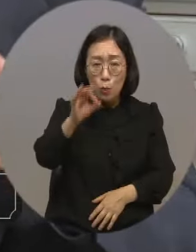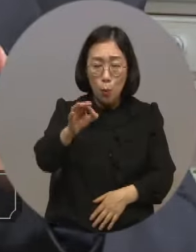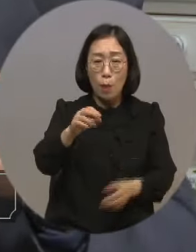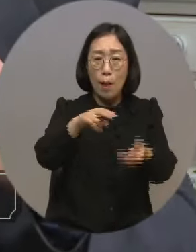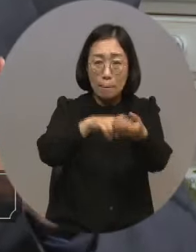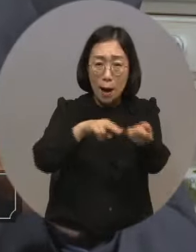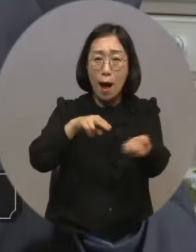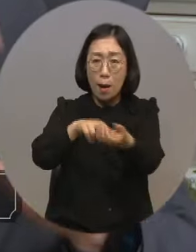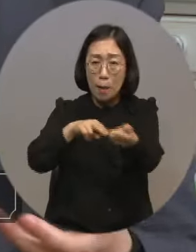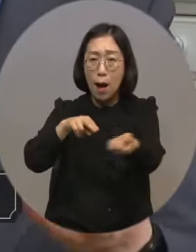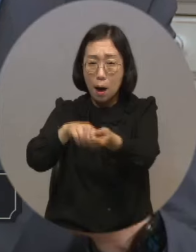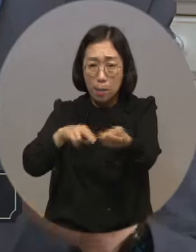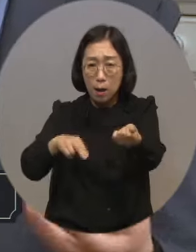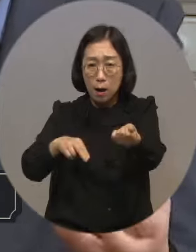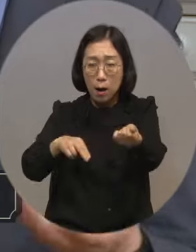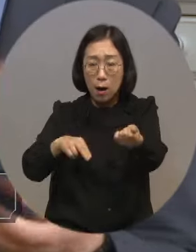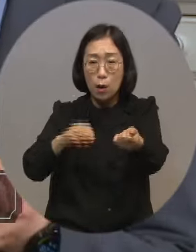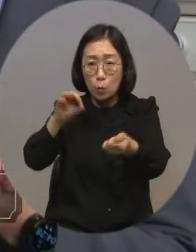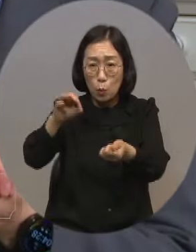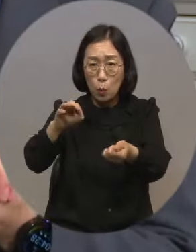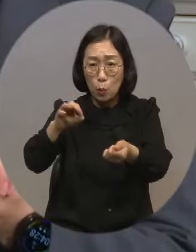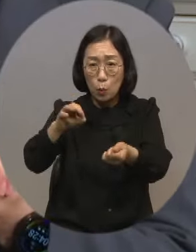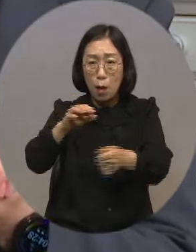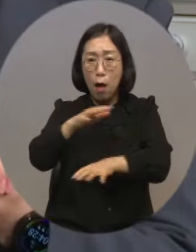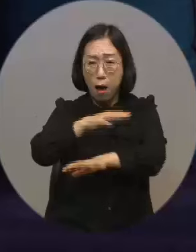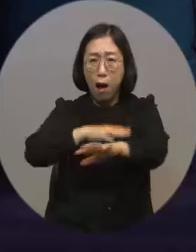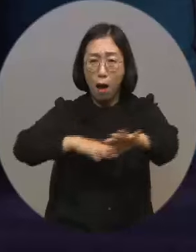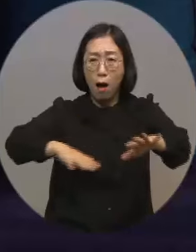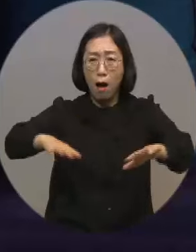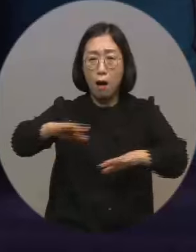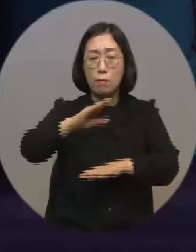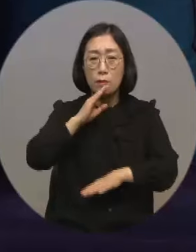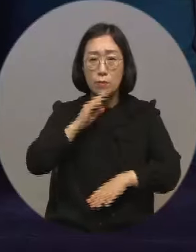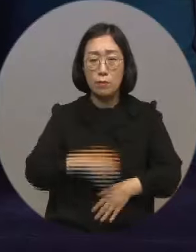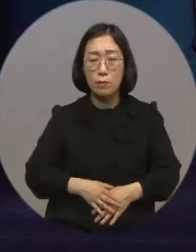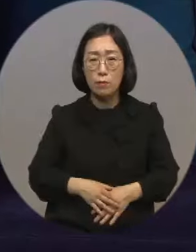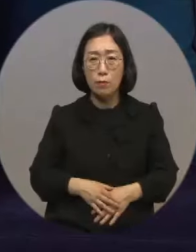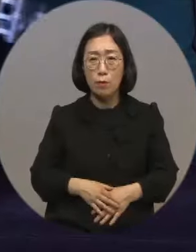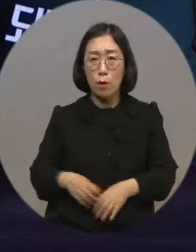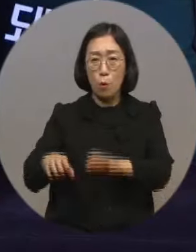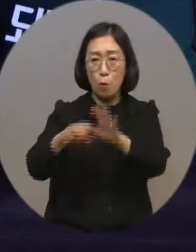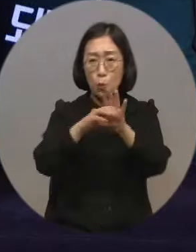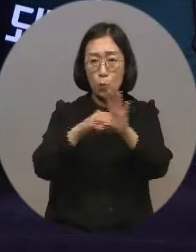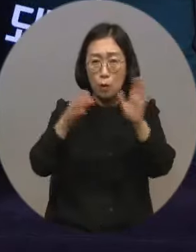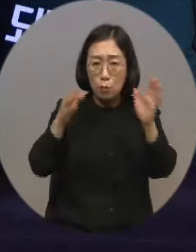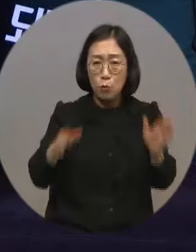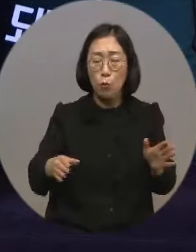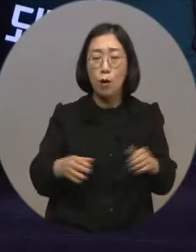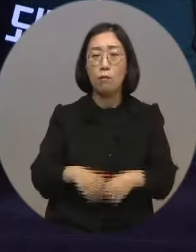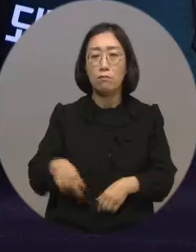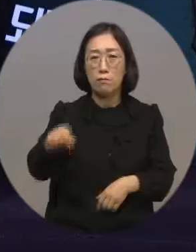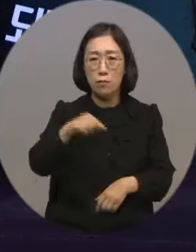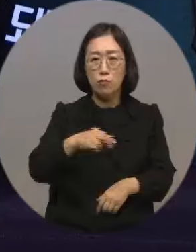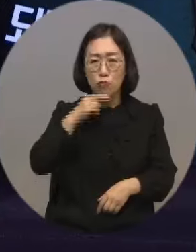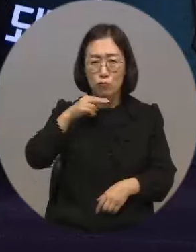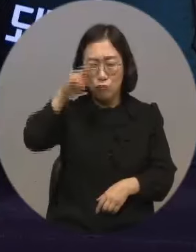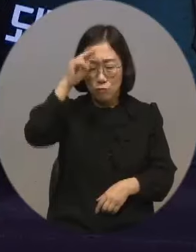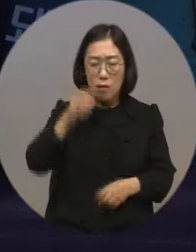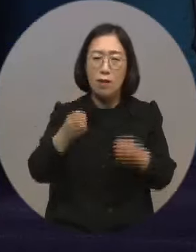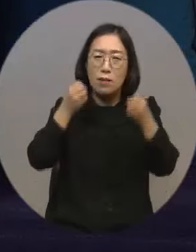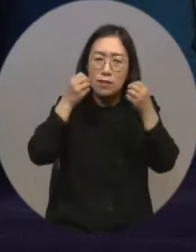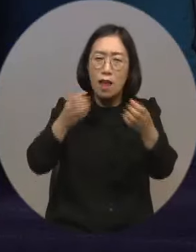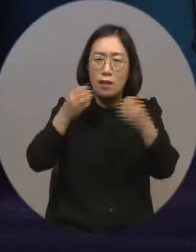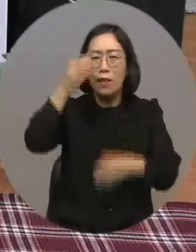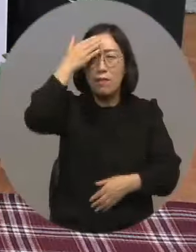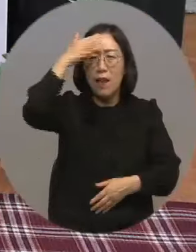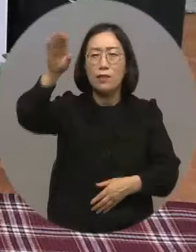막 판매돼야만이 고정비가 지출이 근데 되겠는데 코로나 때 술 많이 마셨는데, 저희. 그때 홍보가 안 돼서 이게 모르는 신제품이니까. 사람이